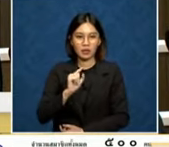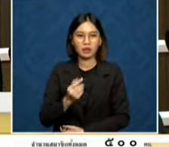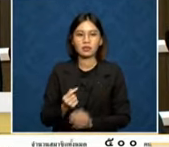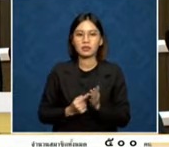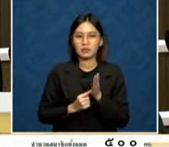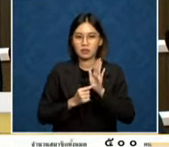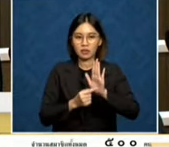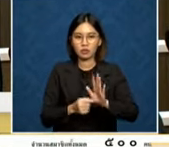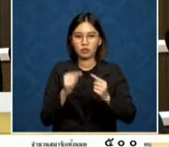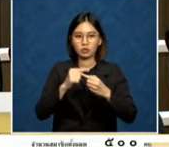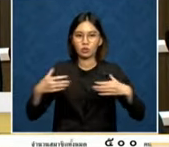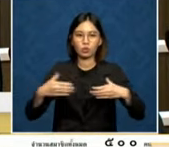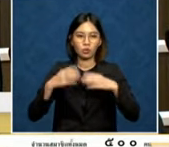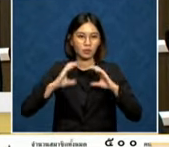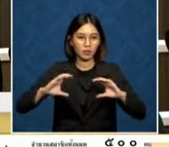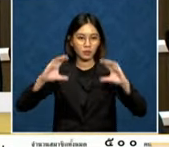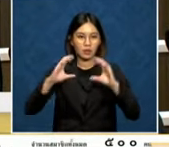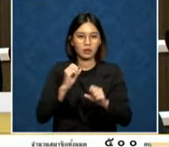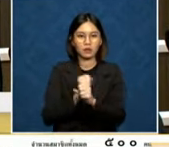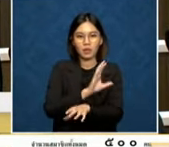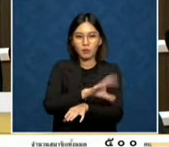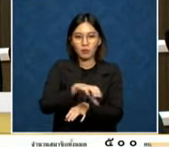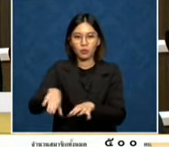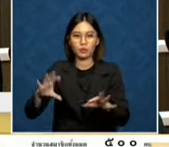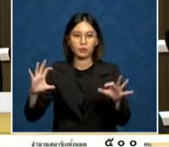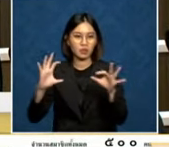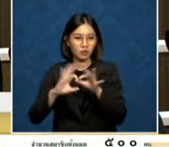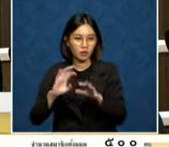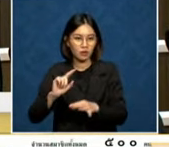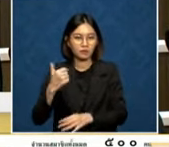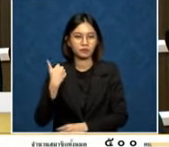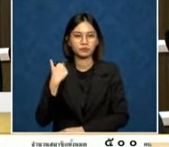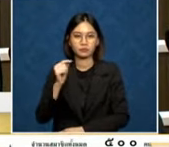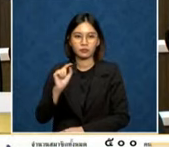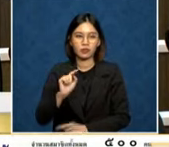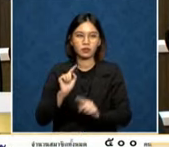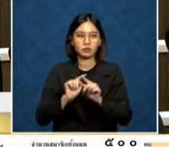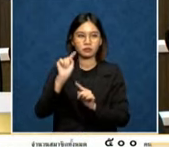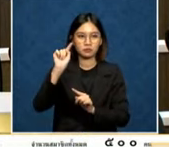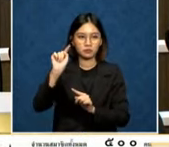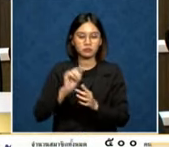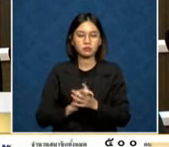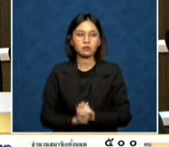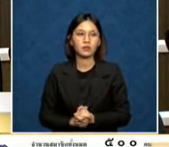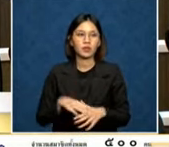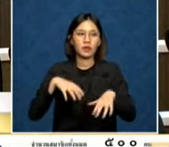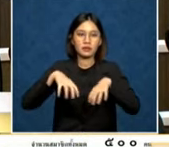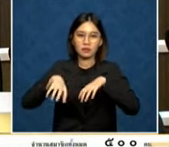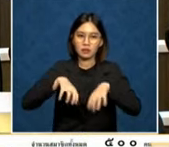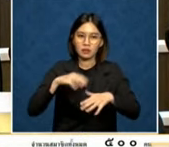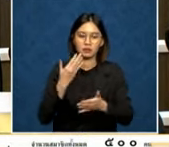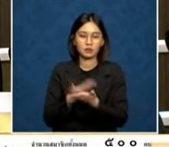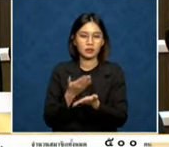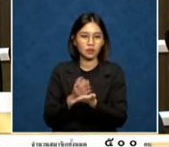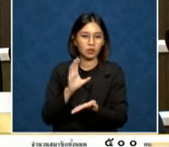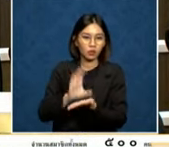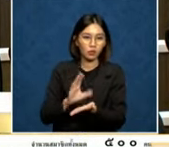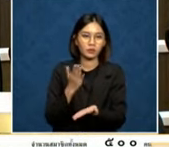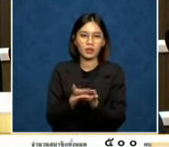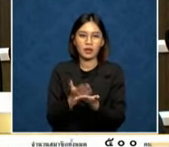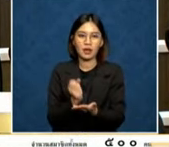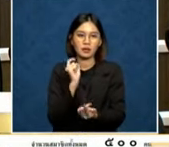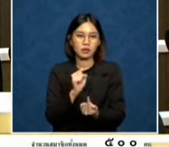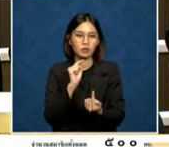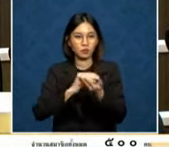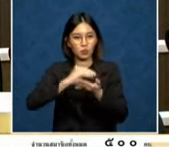เสนอต่อรัฐบาลและหน่วยงานที่เกี่ยวข้องดังนี้นะคะ 1จัดสรรงบประมาณค่าใช้จ่ายในการ